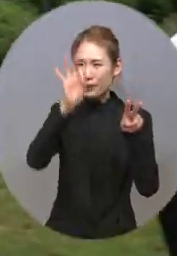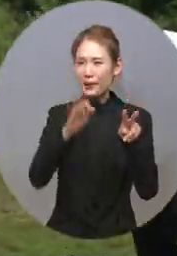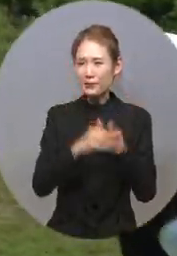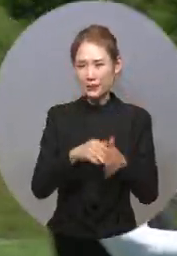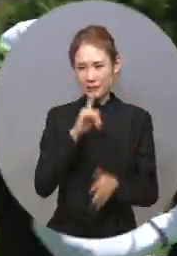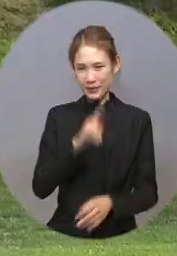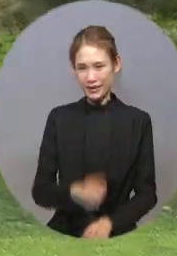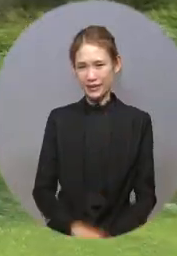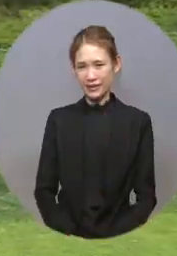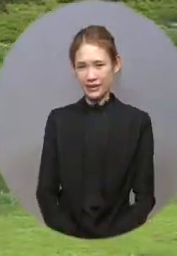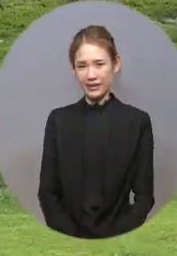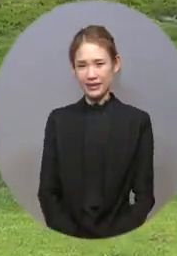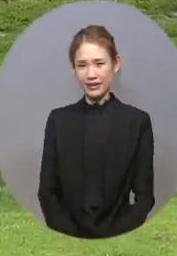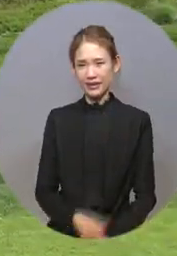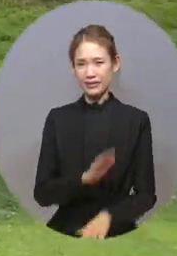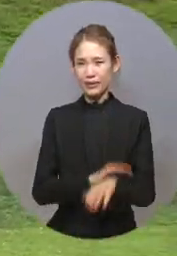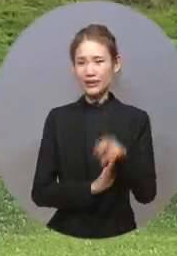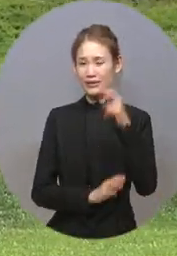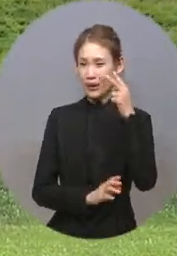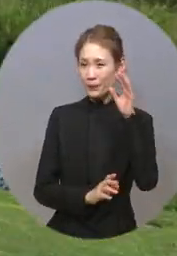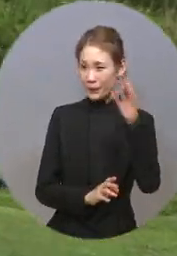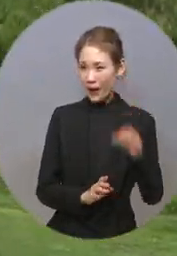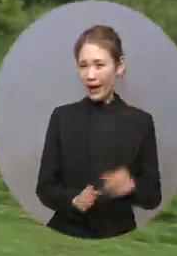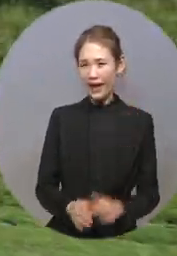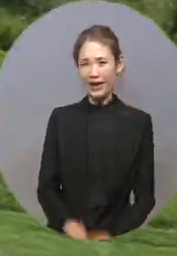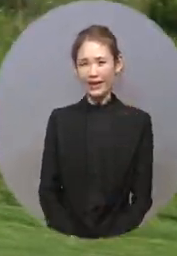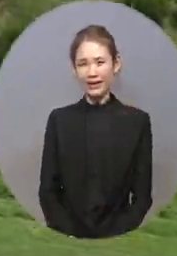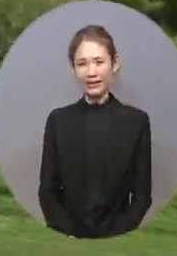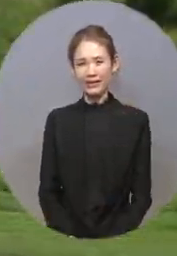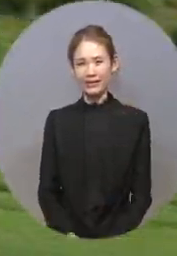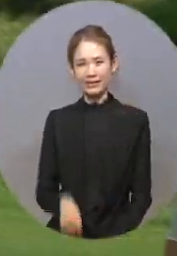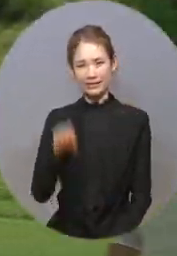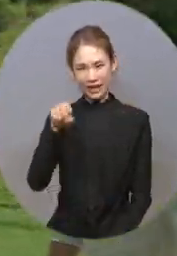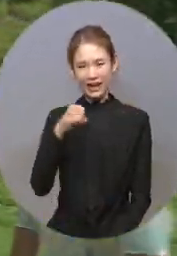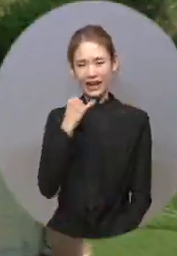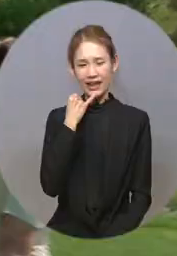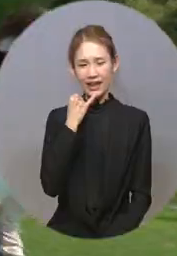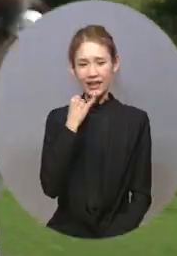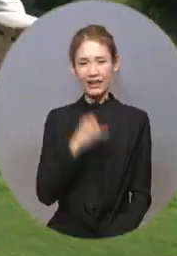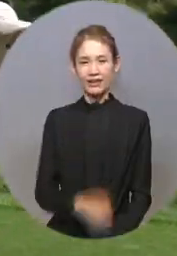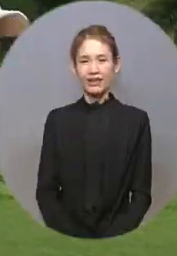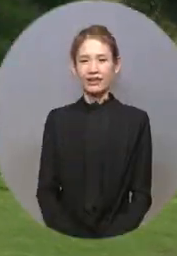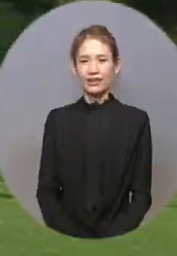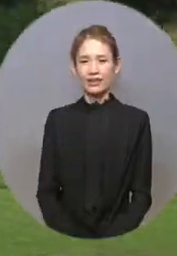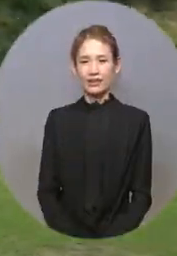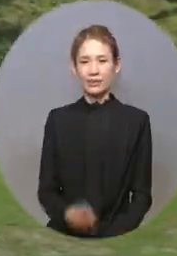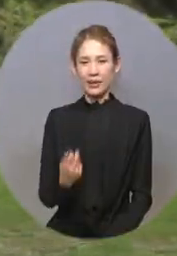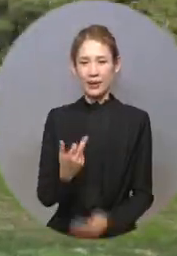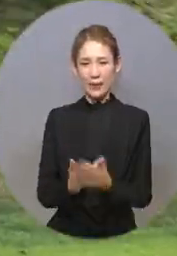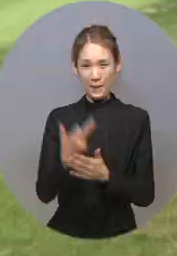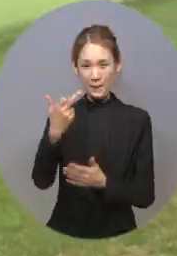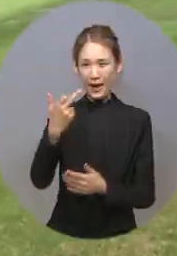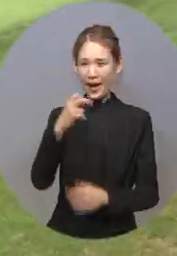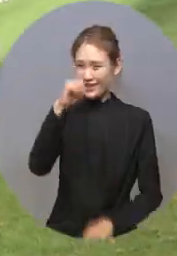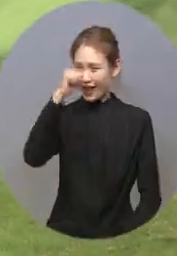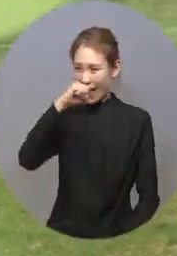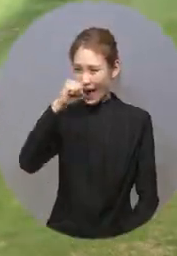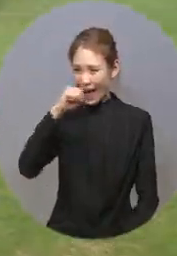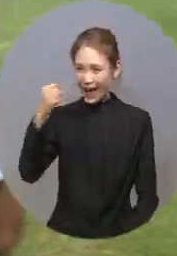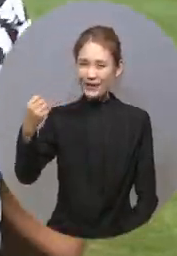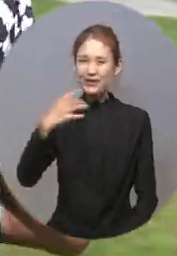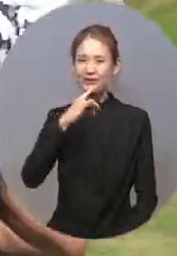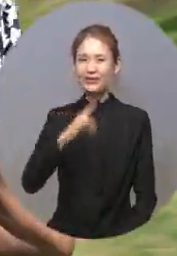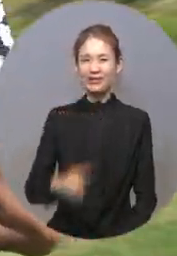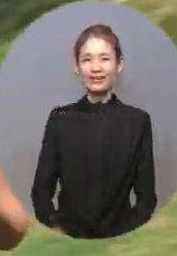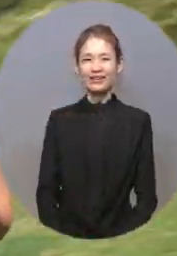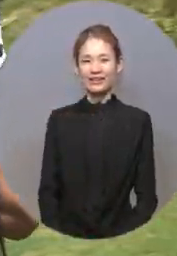보라잖아, 왼쪽! 왼쪽 본 거야. 그래, 그랬어. 슬라이스라이었어. 괜찮아, 괜찮아. 근데 방금 오빠가 엄청 좋아했던 거 알아? 왜? 아니야! 왜 좋아해요?